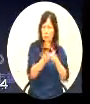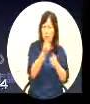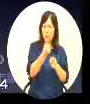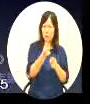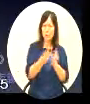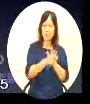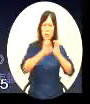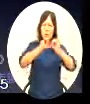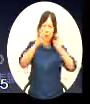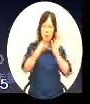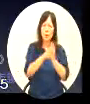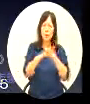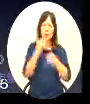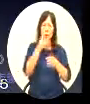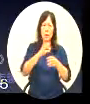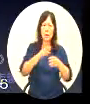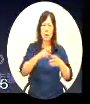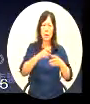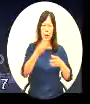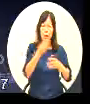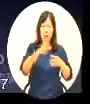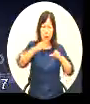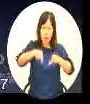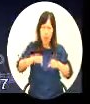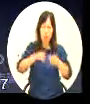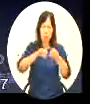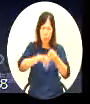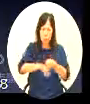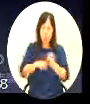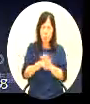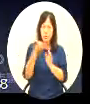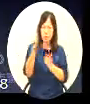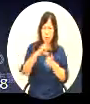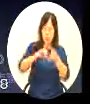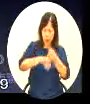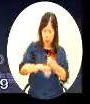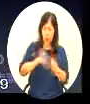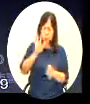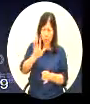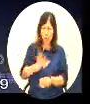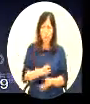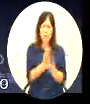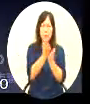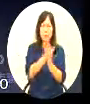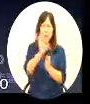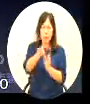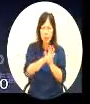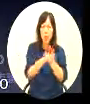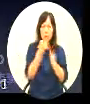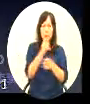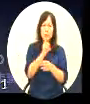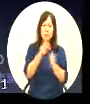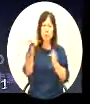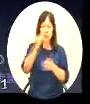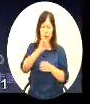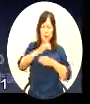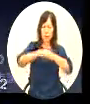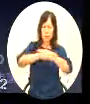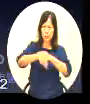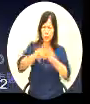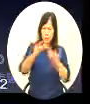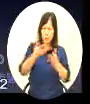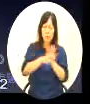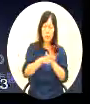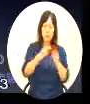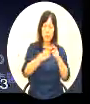人权宣言，提到联合公约、两公约，提到CEDAW公约等等，主要就是在谈一个性别平权的概念，跟一个